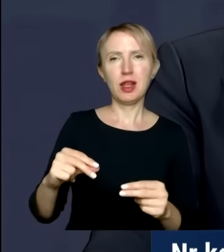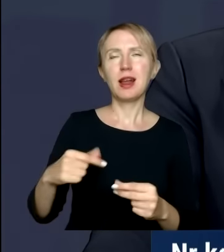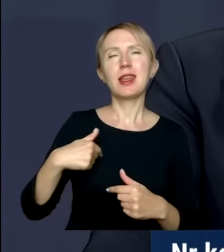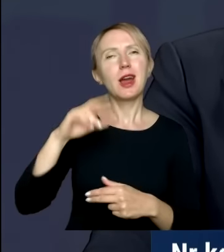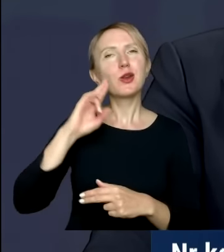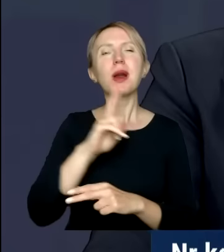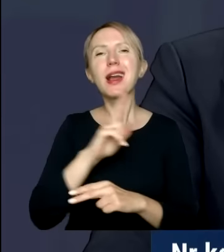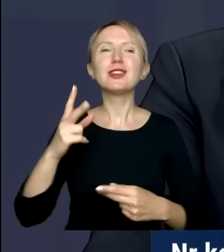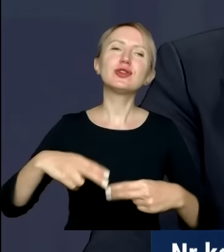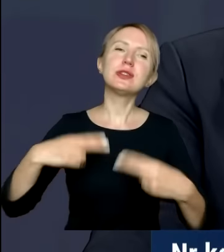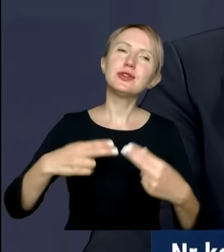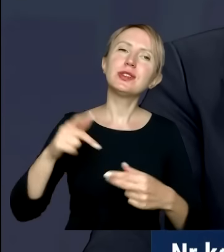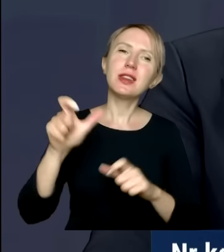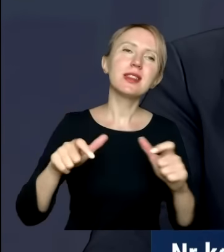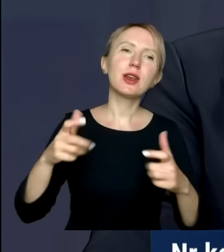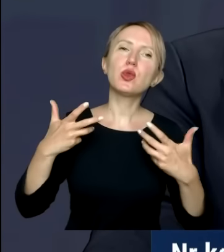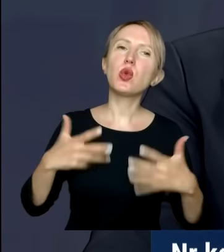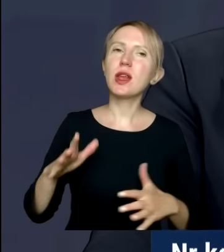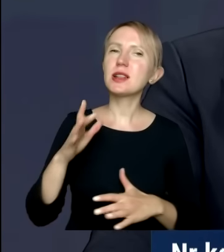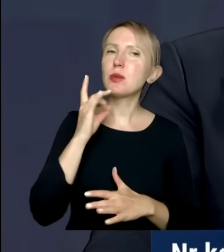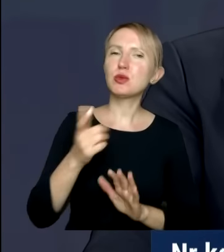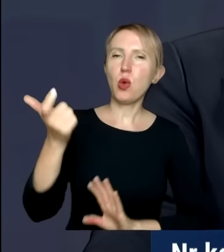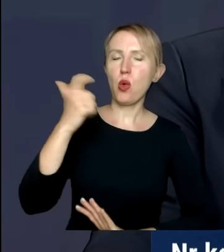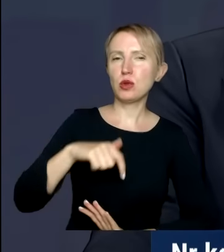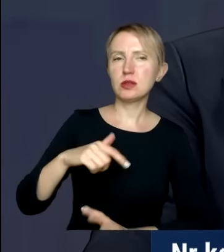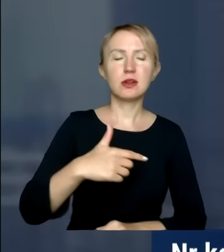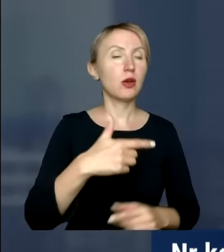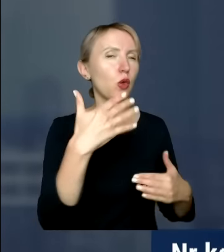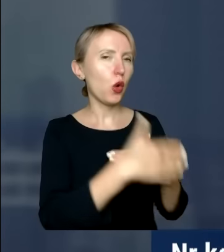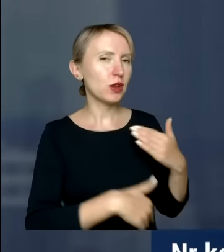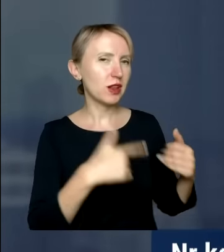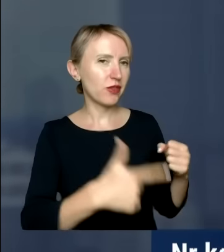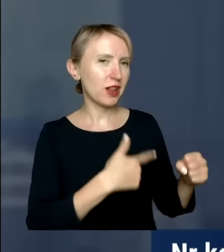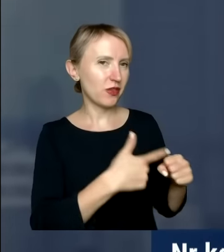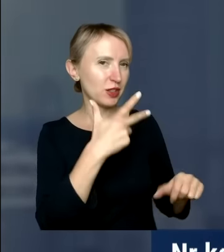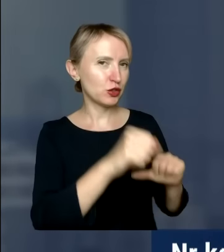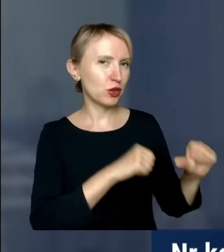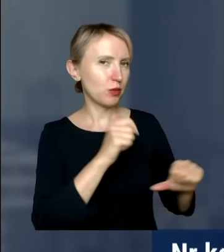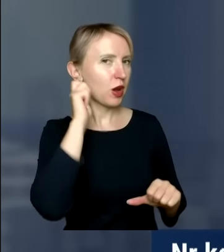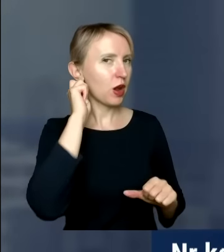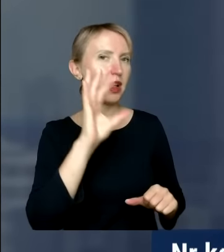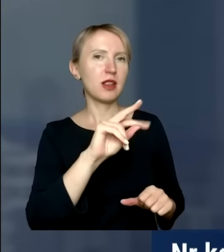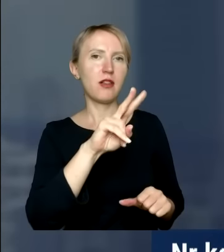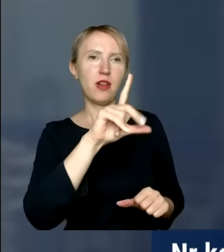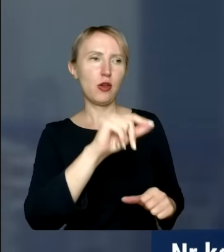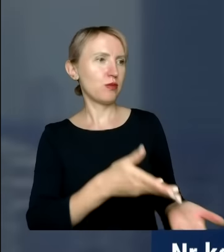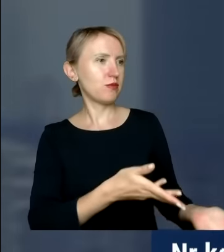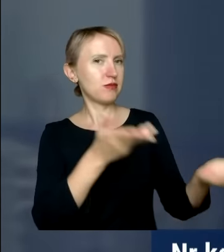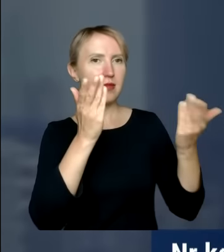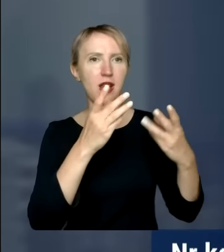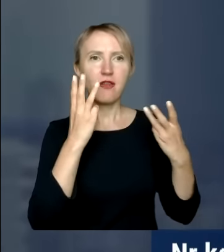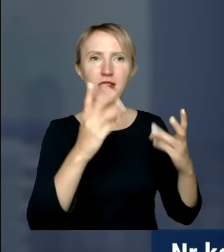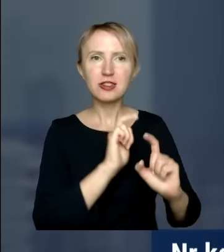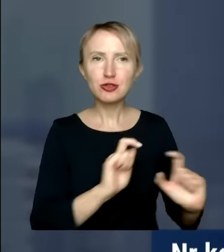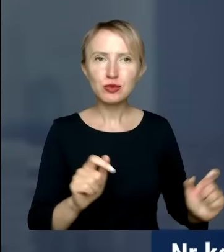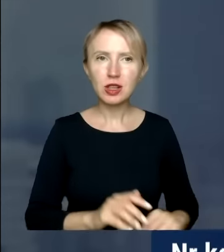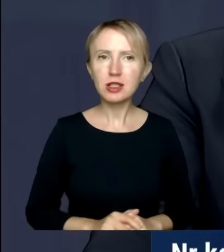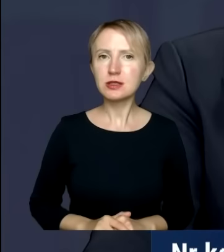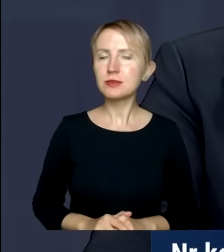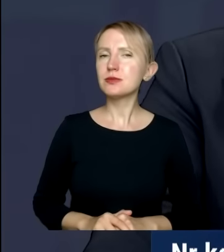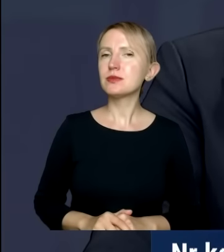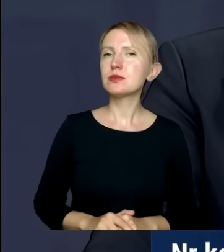dziennikarz nie chce być pomówiony p23 pani bryluje w PvP Zgadza się nie chcę być tak nie chcę być